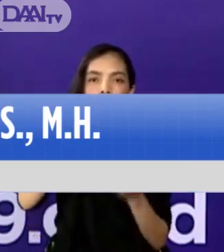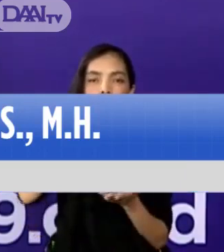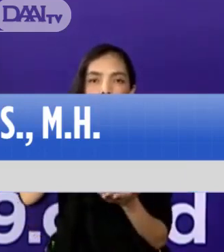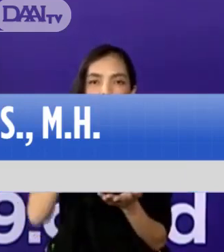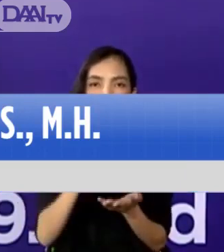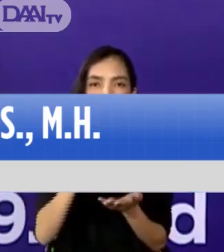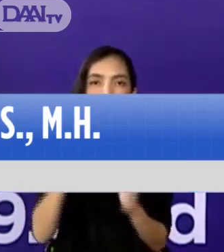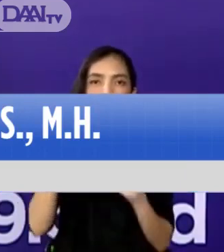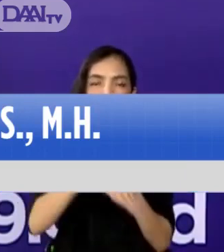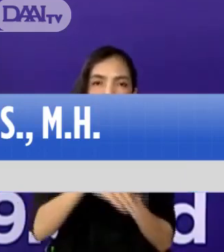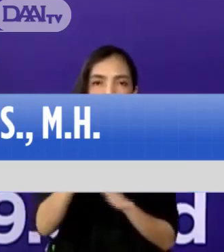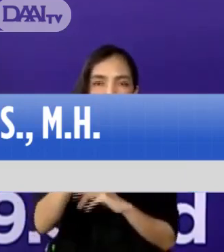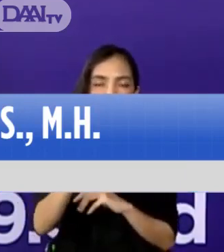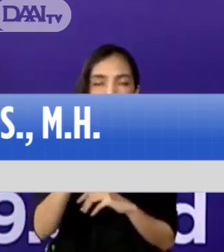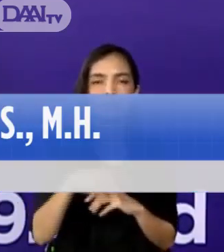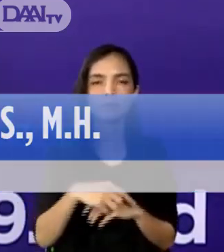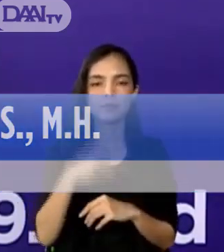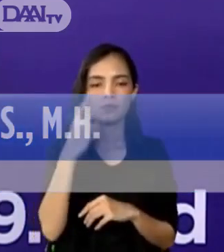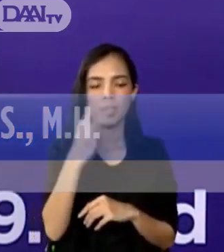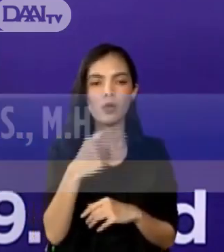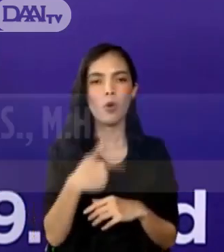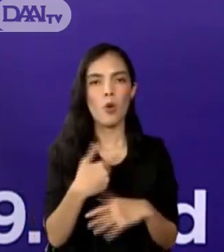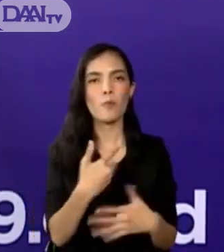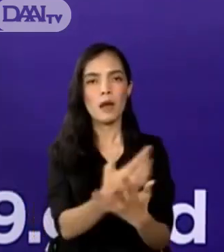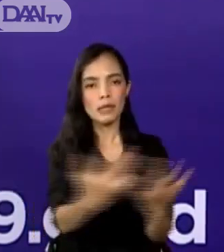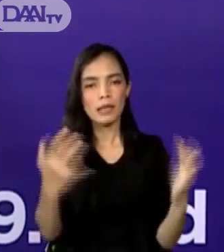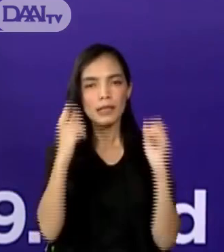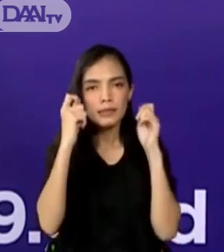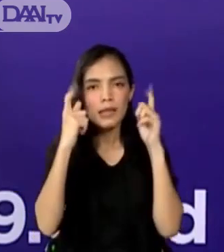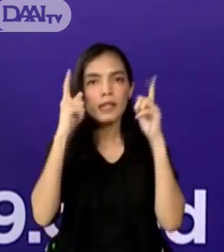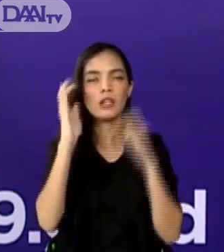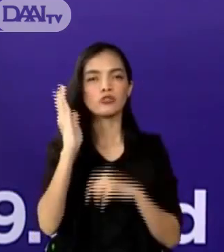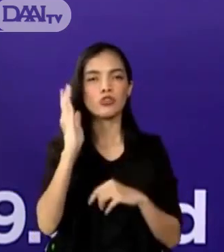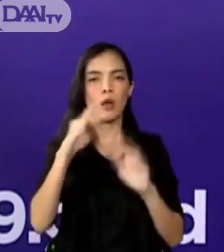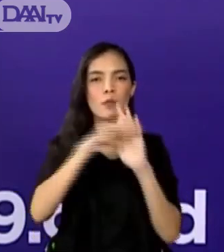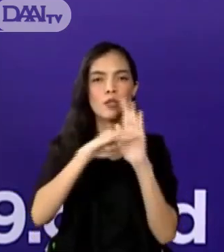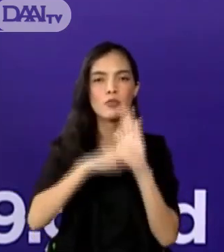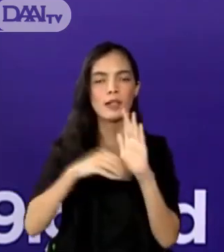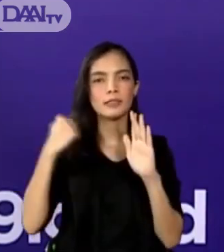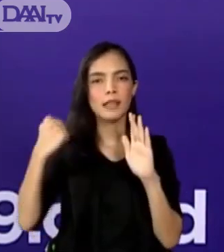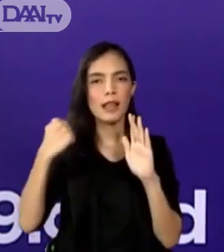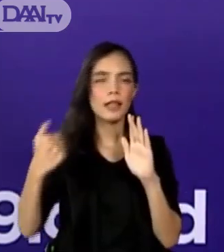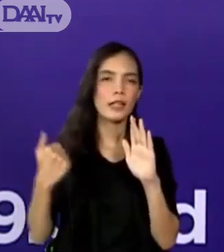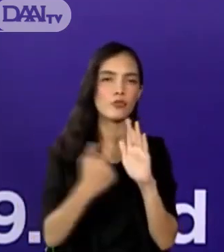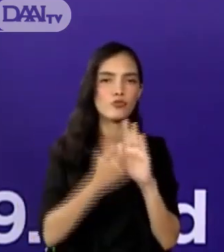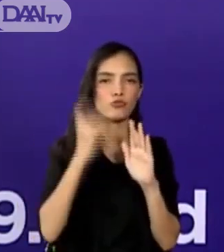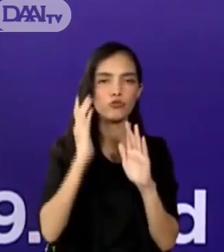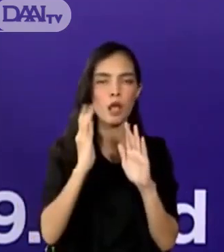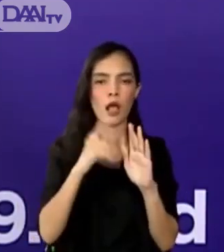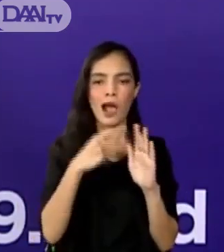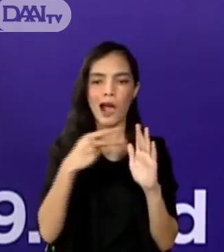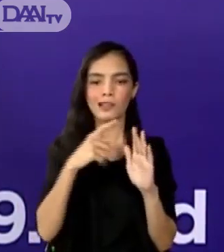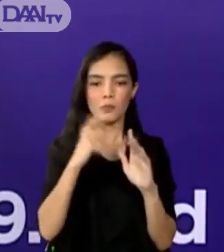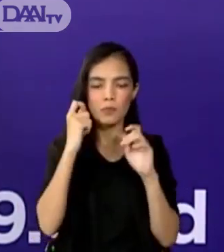melihat juga ini ada tentunya ada suatu kesadaran dari masyarakat dengan disiplin protokol kesehatan yang mestinya akan lebih